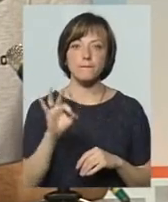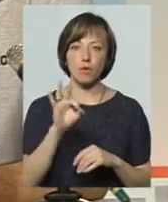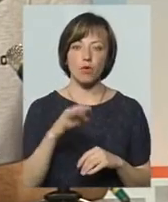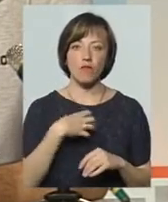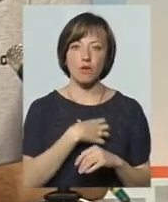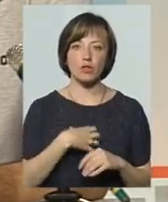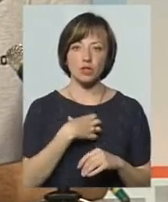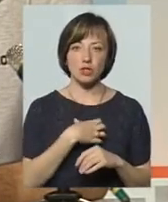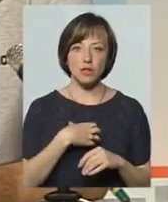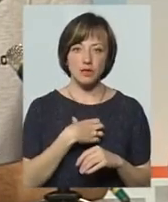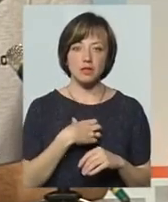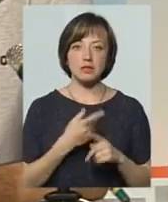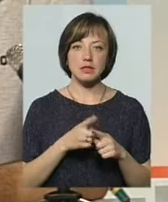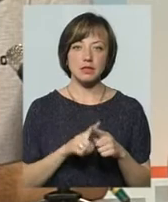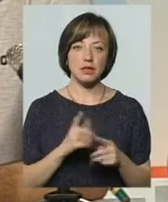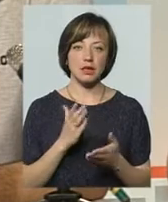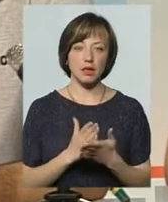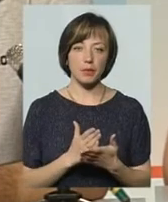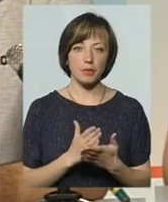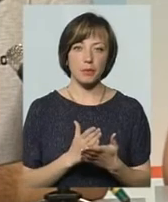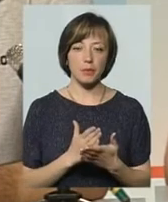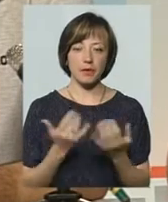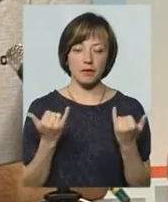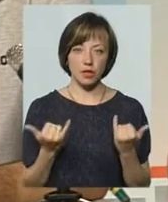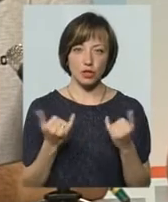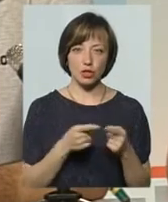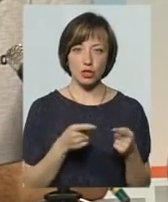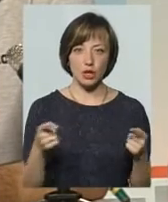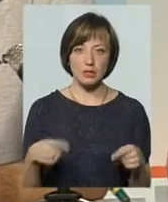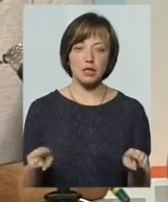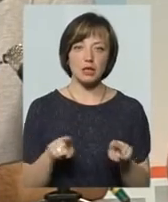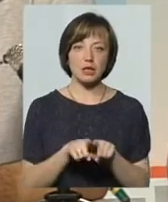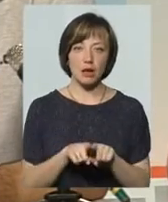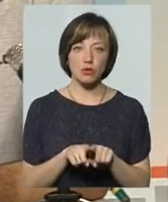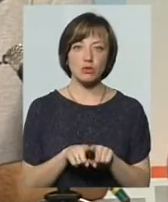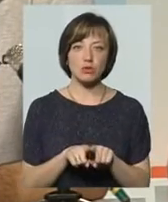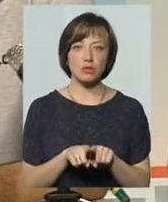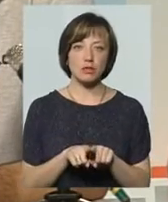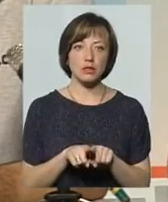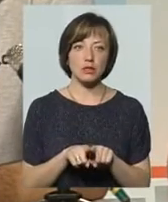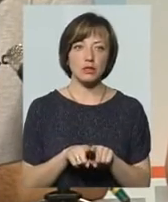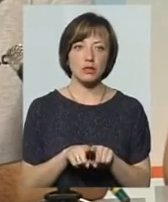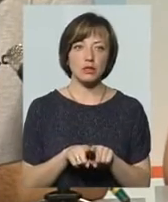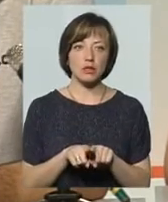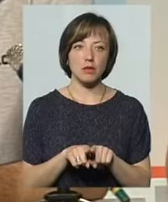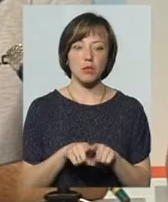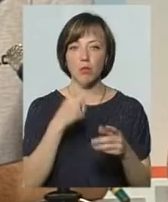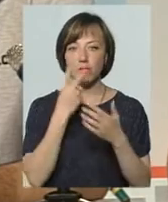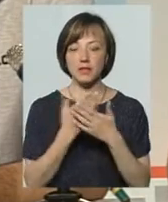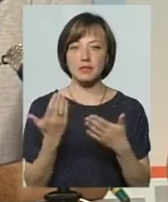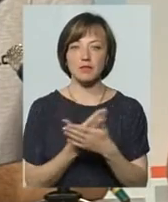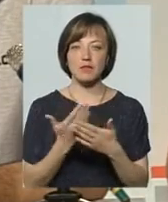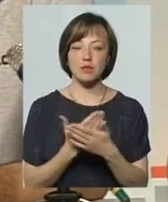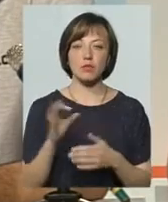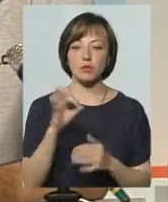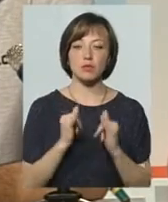важливість, про те, наскільки це є актуальним в даний час. Також ми передивилися фільм, про